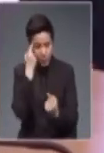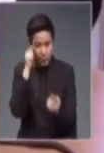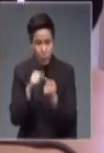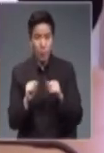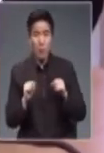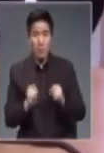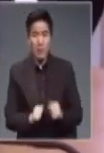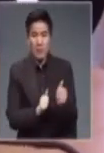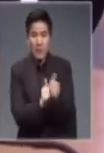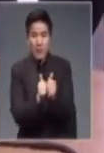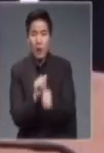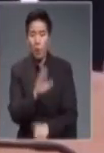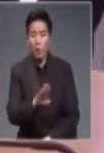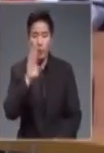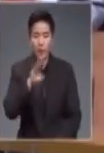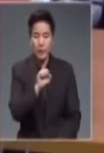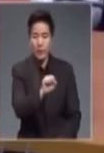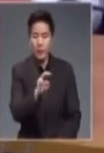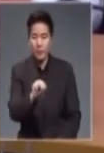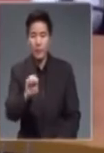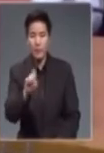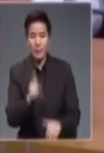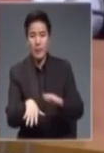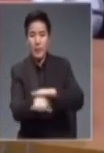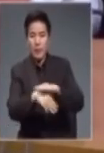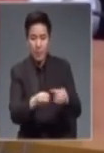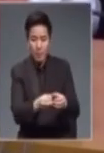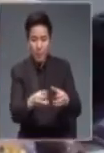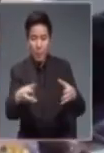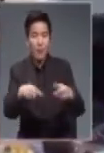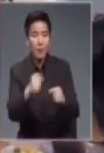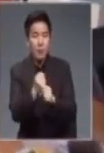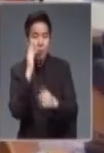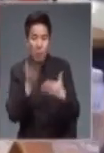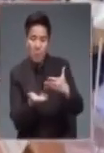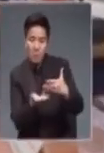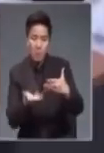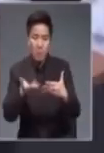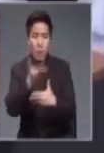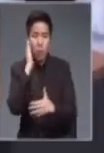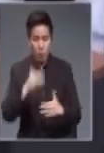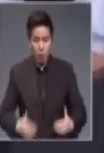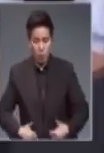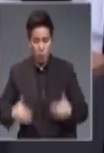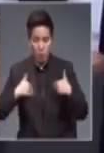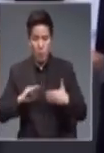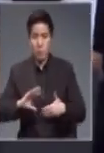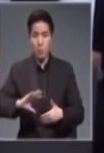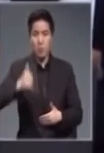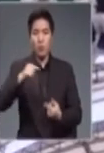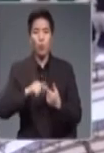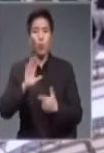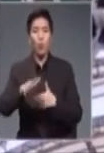ที่กล่าวไปแล้วเพื่อเตรียมไปสู่การเป็นนักร้องระดับอาชีพในทางการค่ายเพลงที่เข้าร่วมโครงการรวมทั้งการออกอัลบั้มเพล